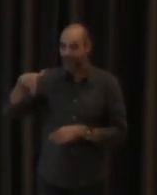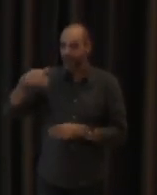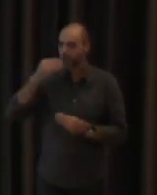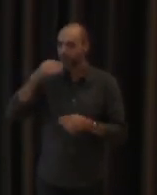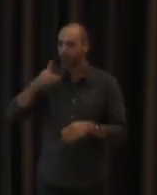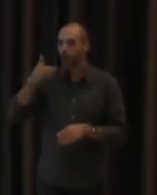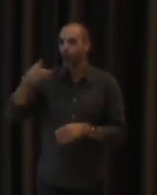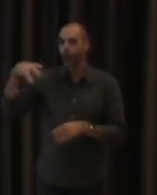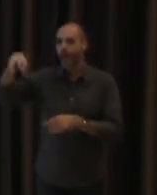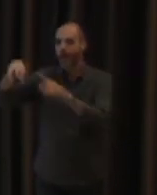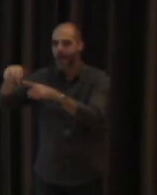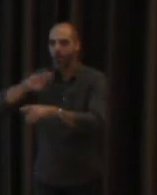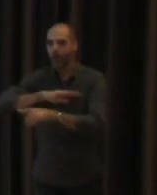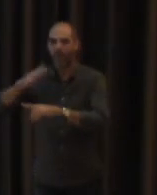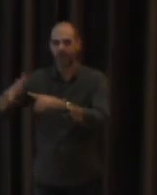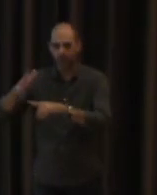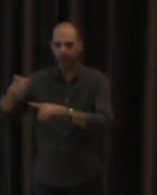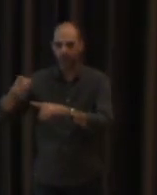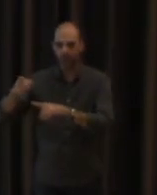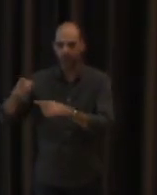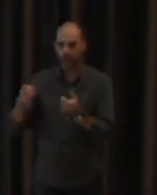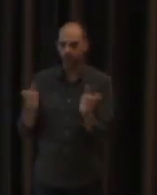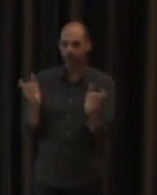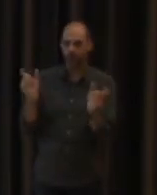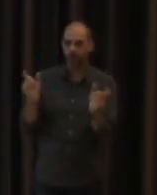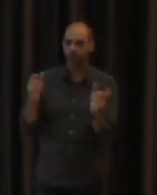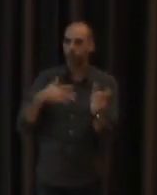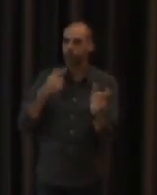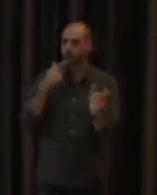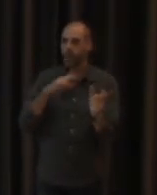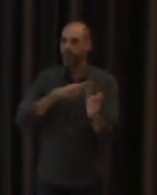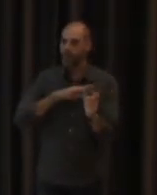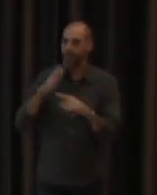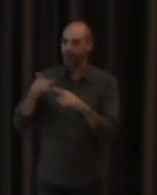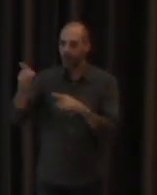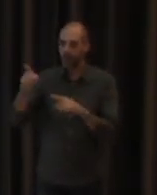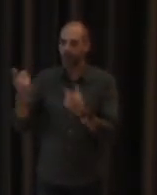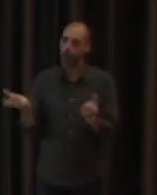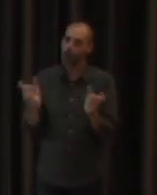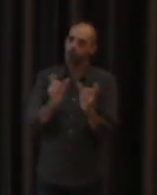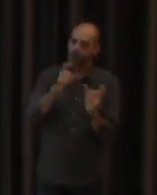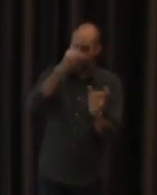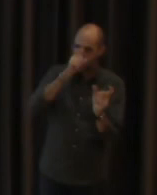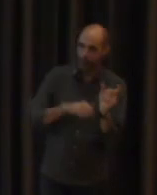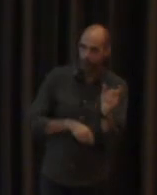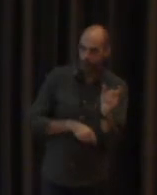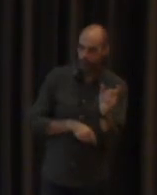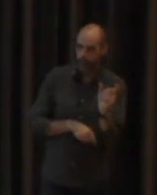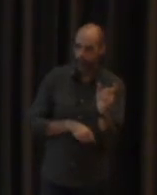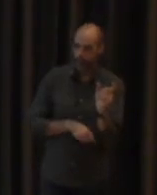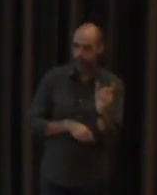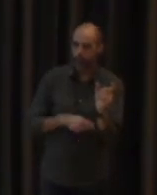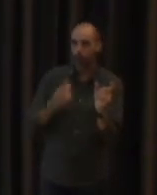nau de la fàbrica. Per tant, de la fàbrica és el complement del nom nau que trobem en una